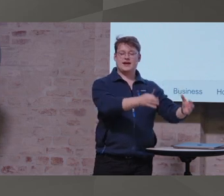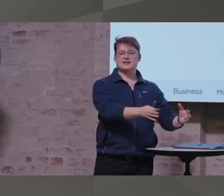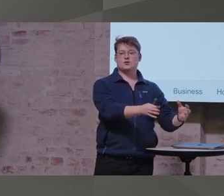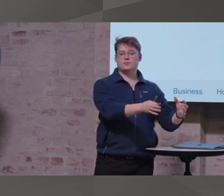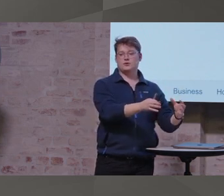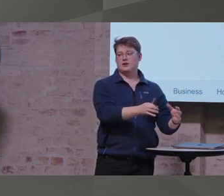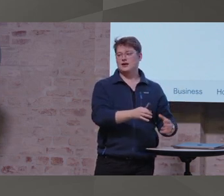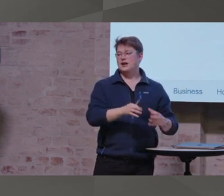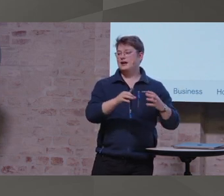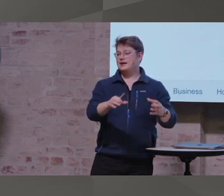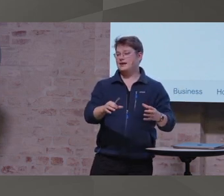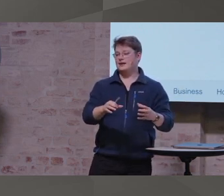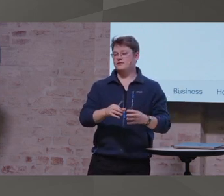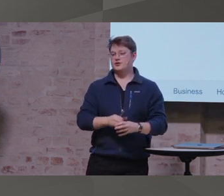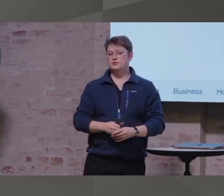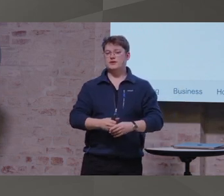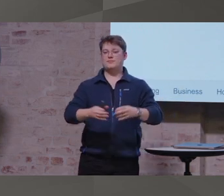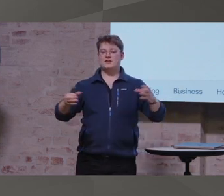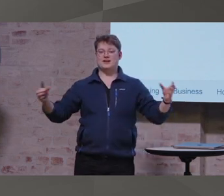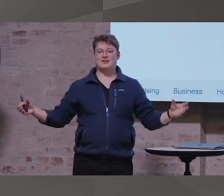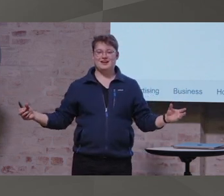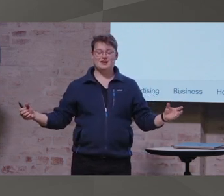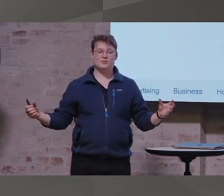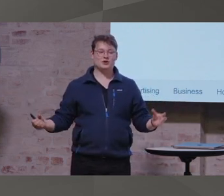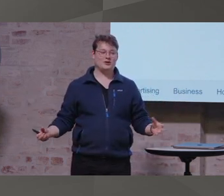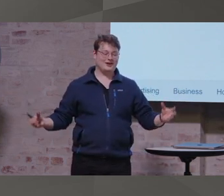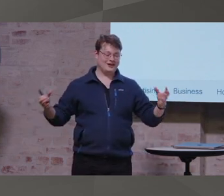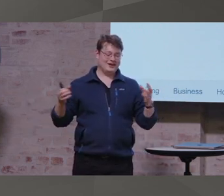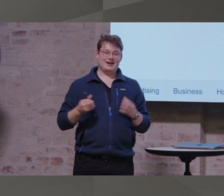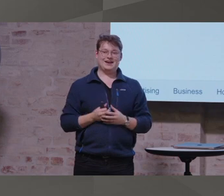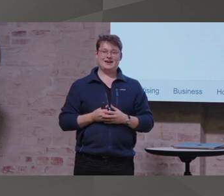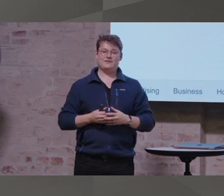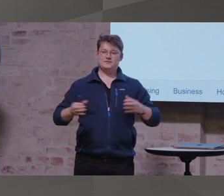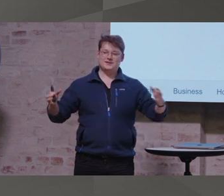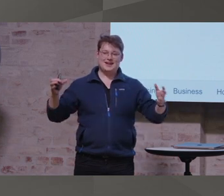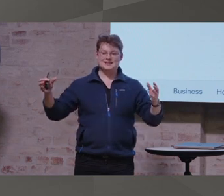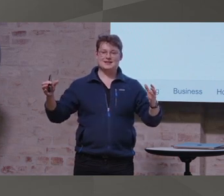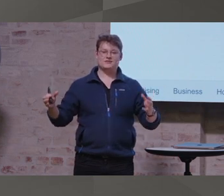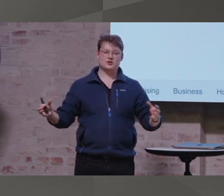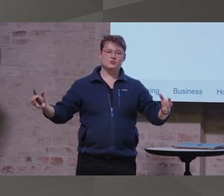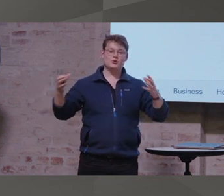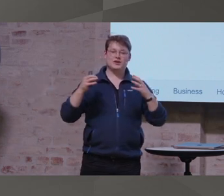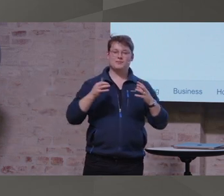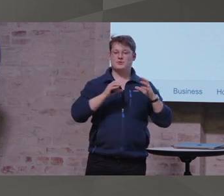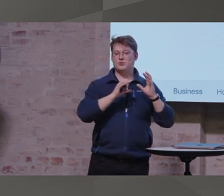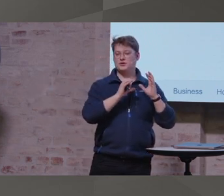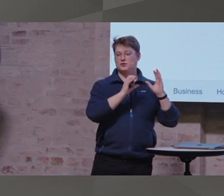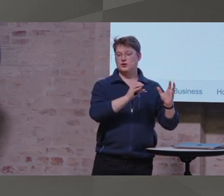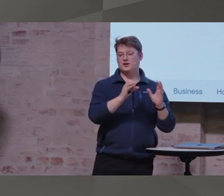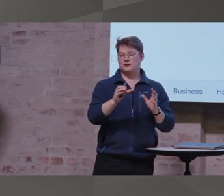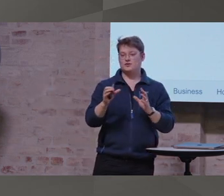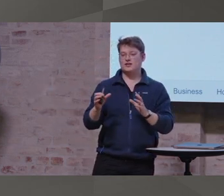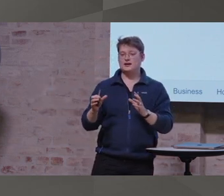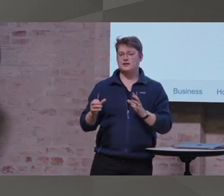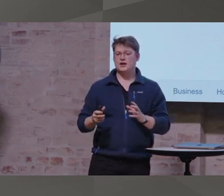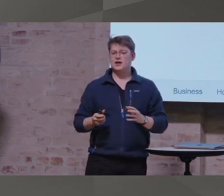stedet for at jeg skal gå på Google, lete etter informasjon blant en haug med aktører, lese den informasjonen, motta den på en måte noen